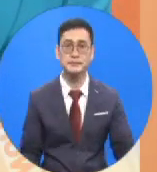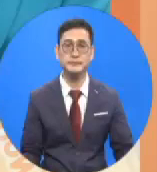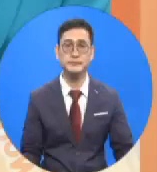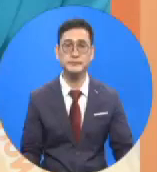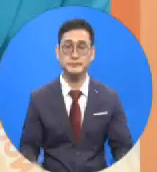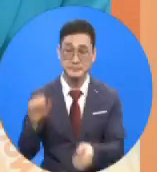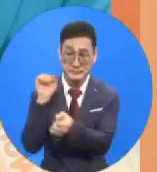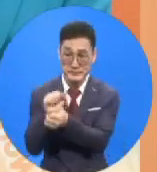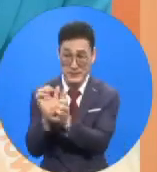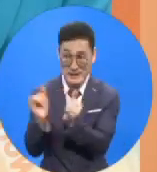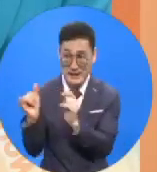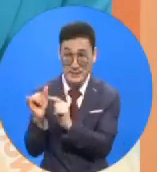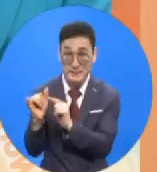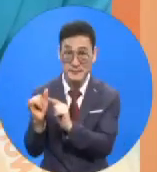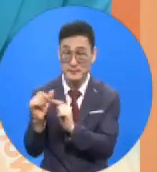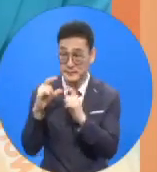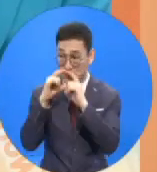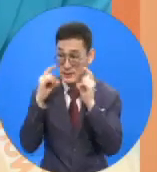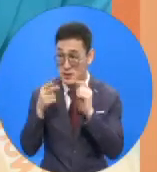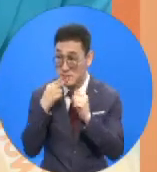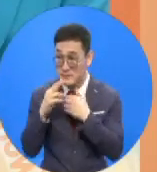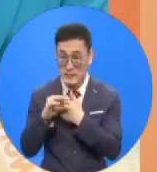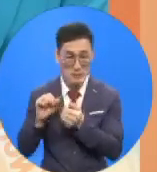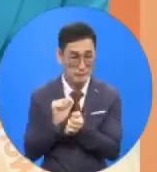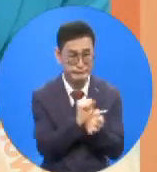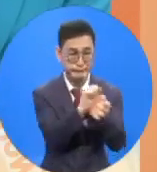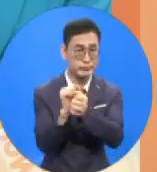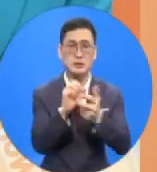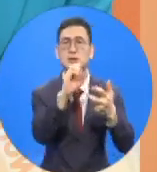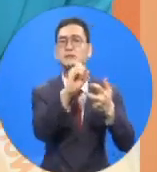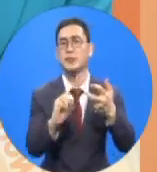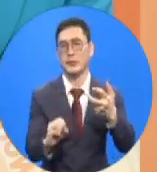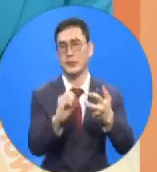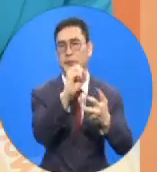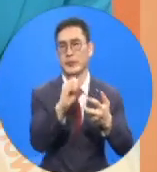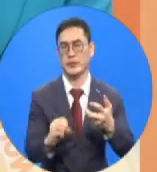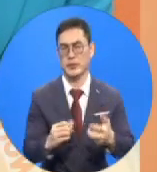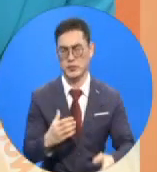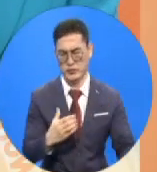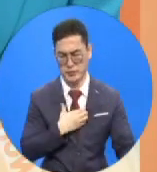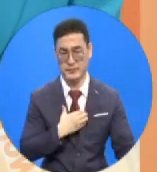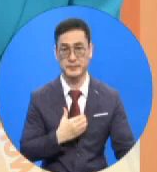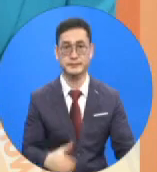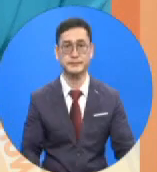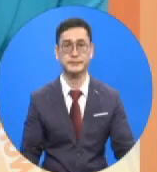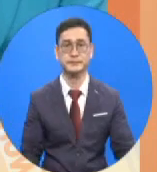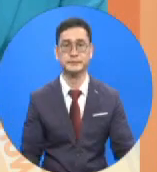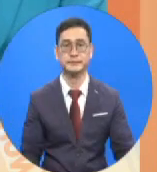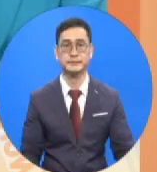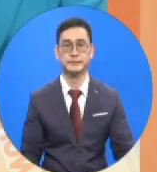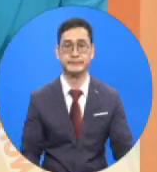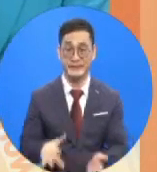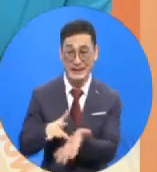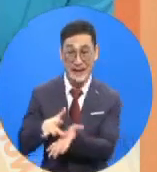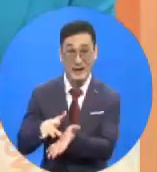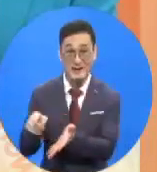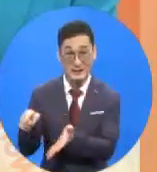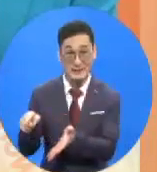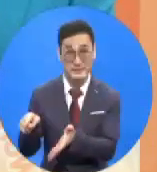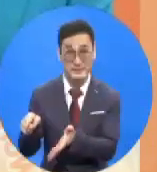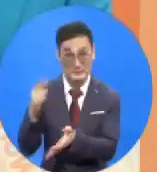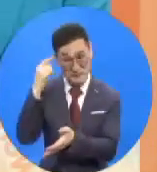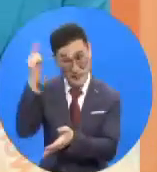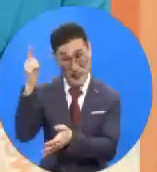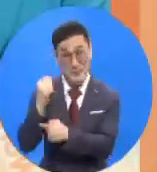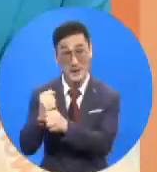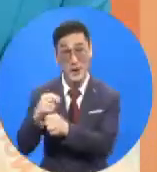안쓰게 되면 70% 이상 감염을 시킬 수가 있기 다 굉장히 위험한 거구요 백씨는 사실은 나오더라도 지만 효과가 50% 정도